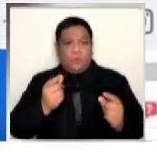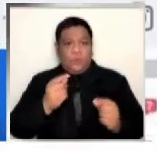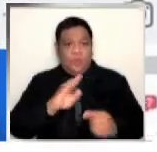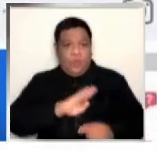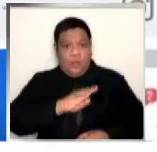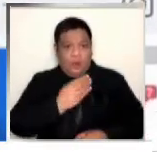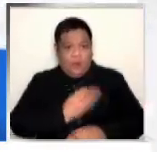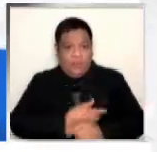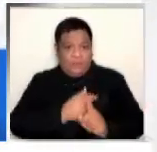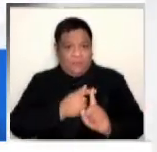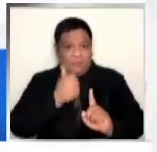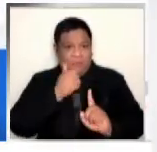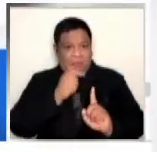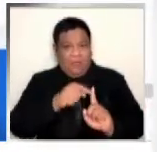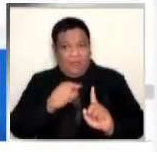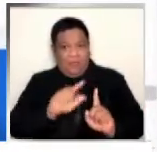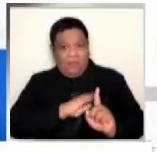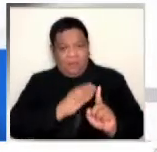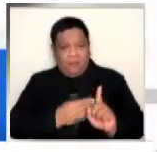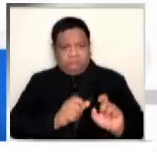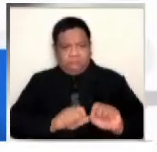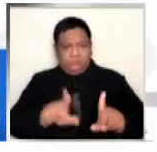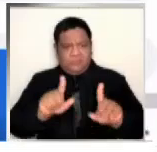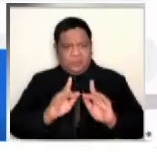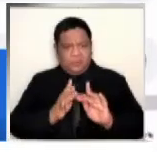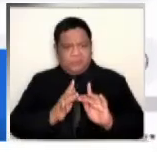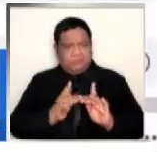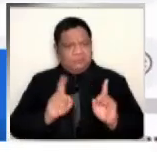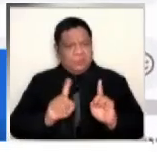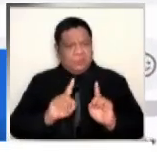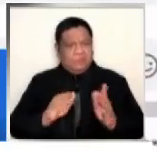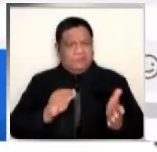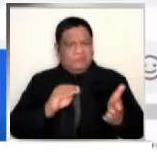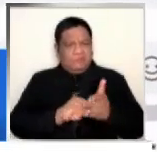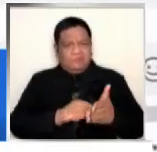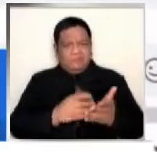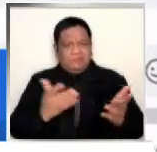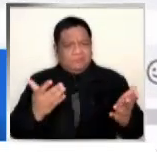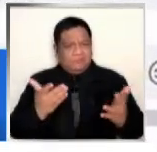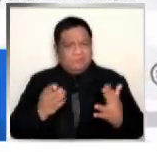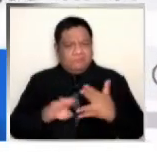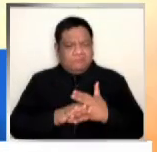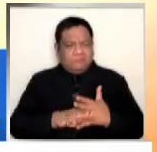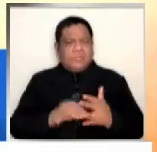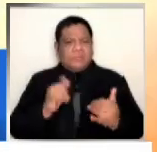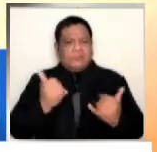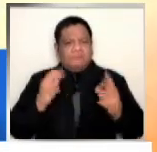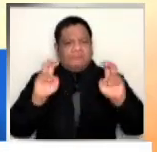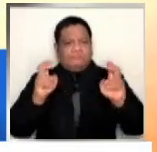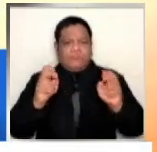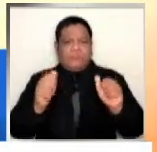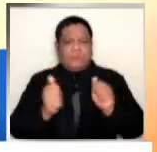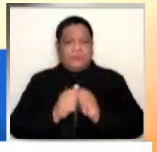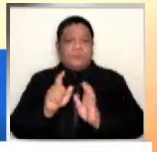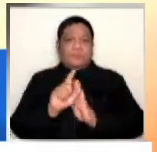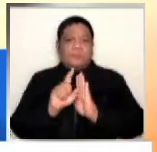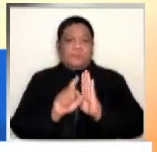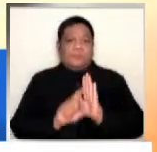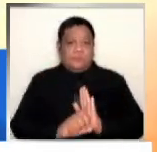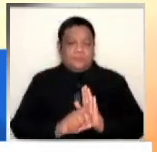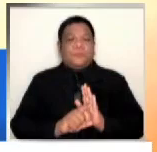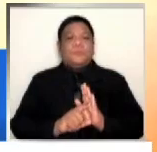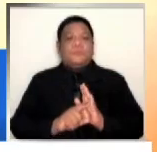ang kakaharapin niyang pananagutan sa batas? Pag-usapan po natin yan kasama ang ating kapuso sa batas, Attorney Gabby